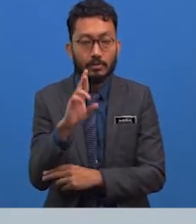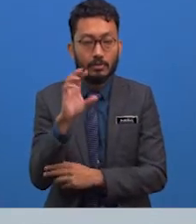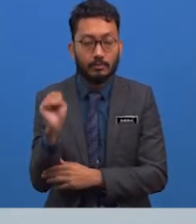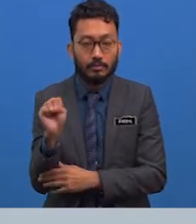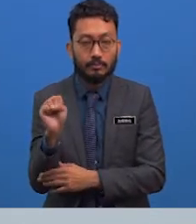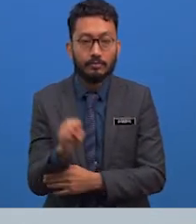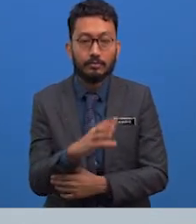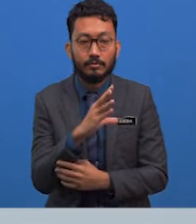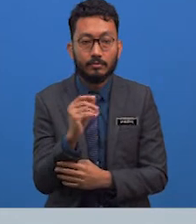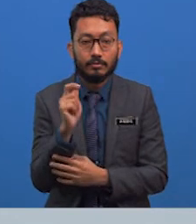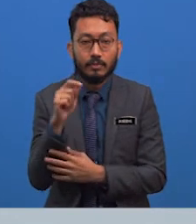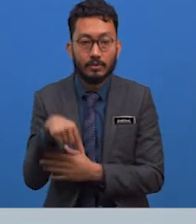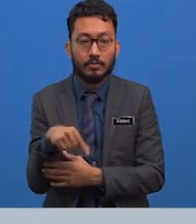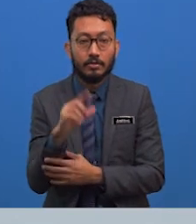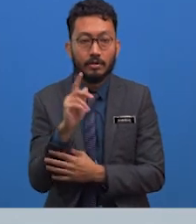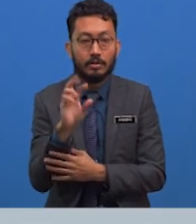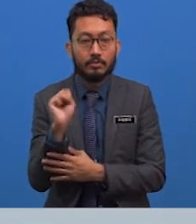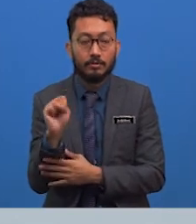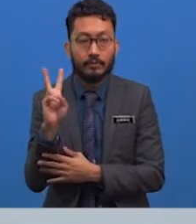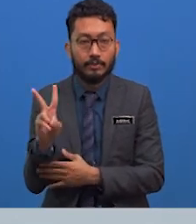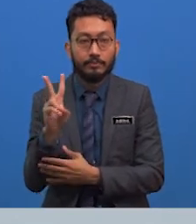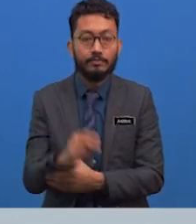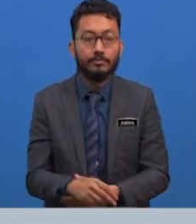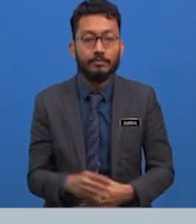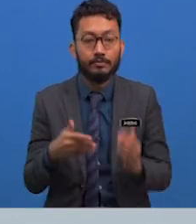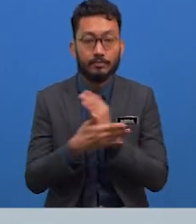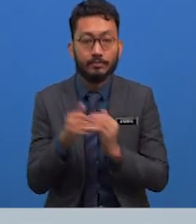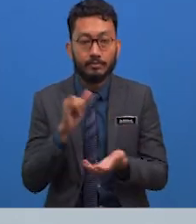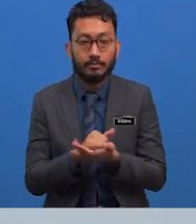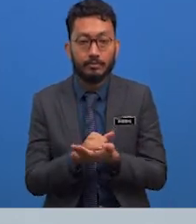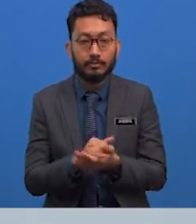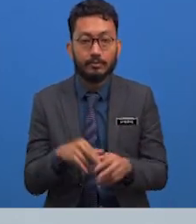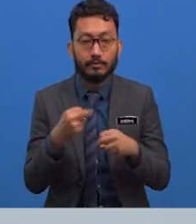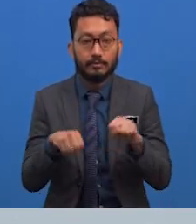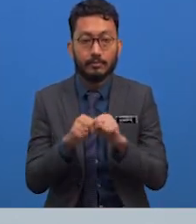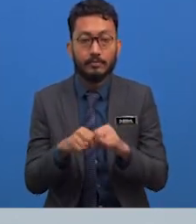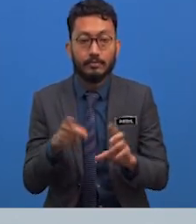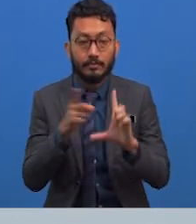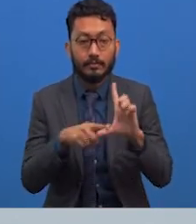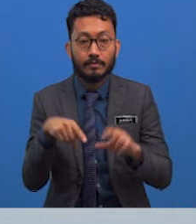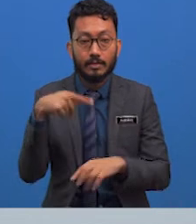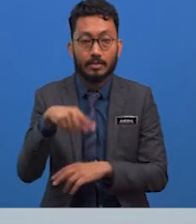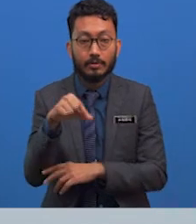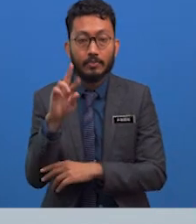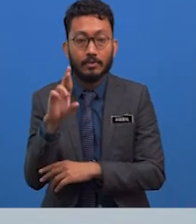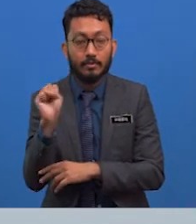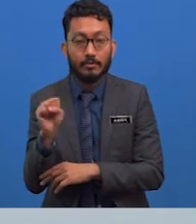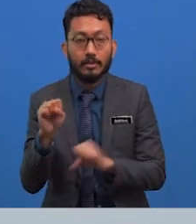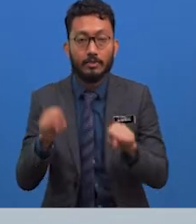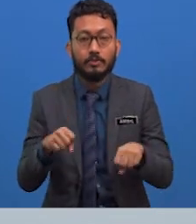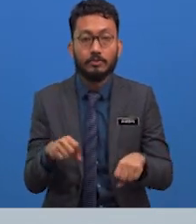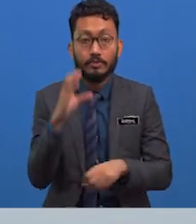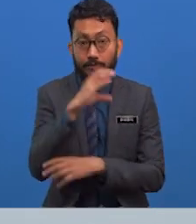serta garis TQ dan SV. Oleh itu, nilai sudut PQR boleh